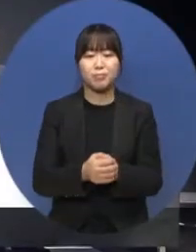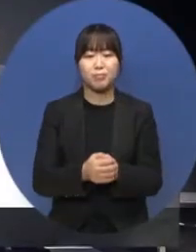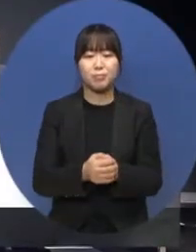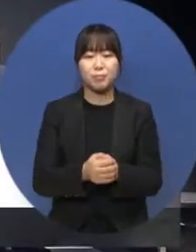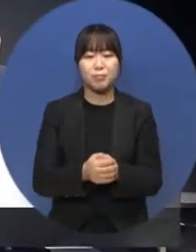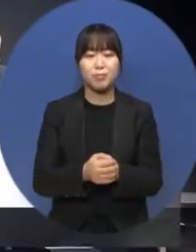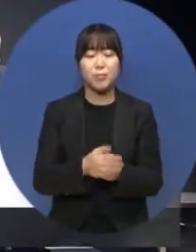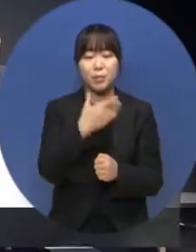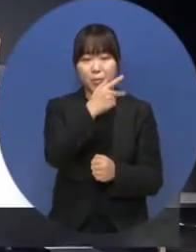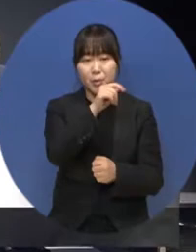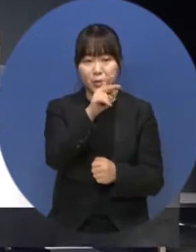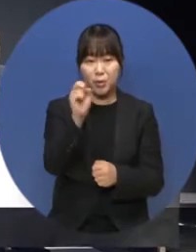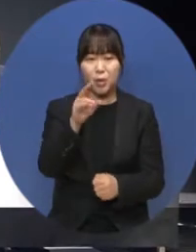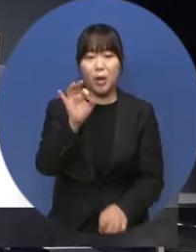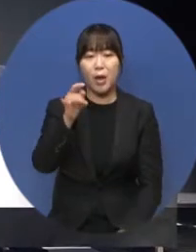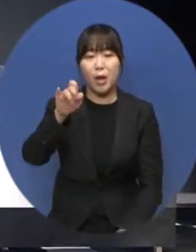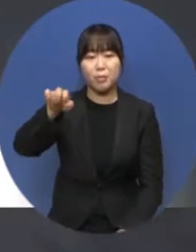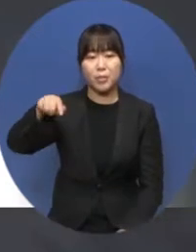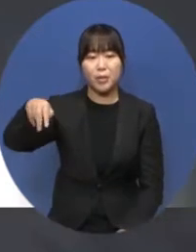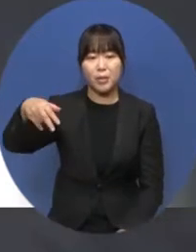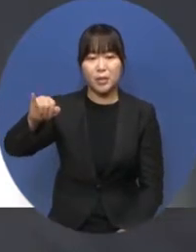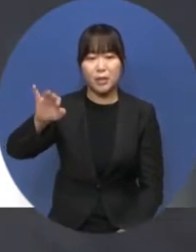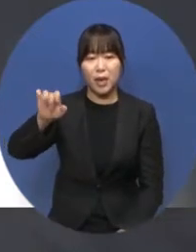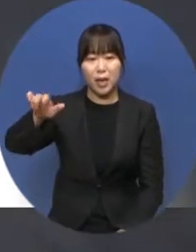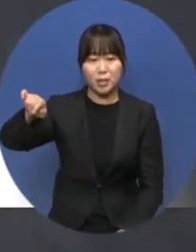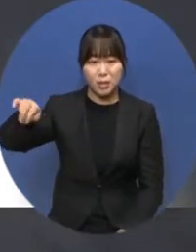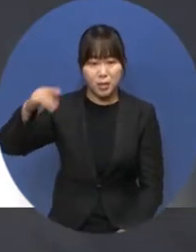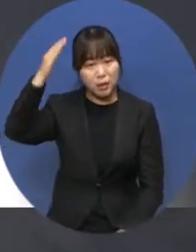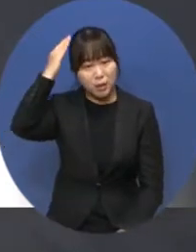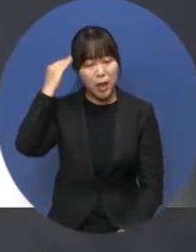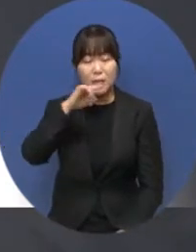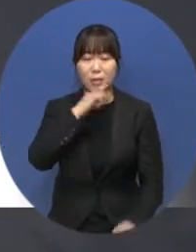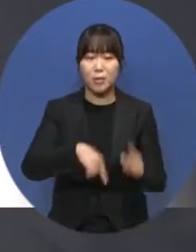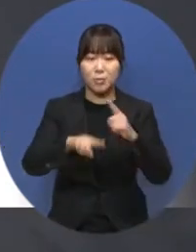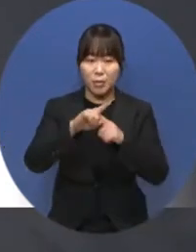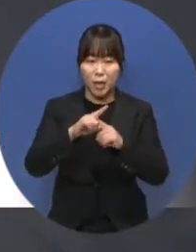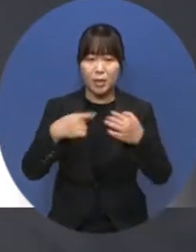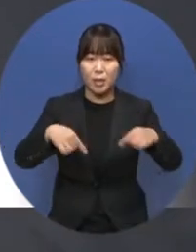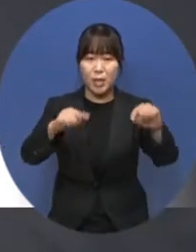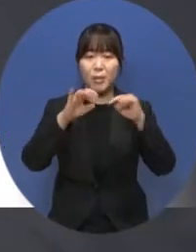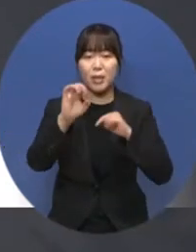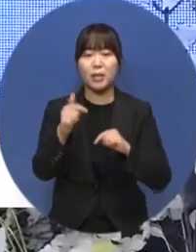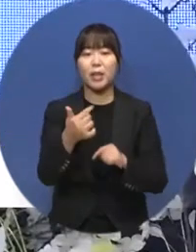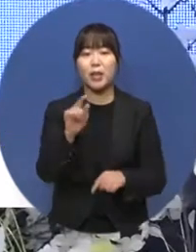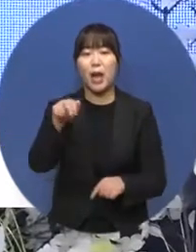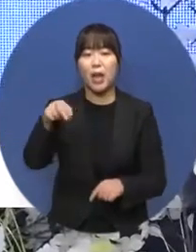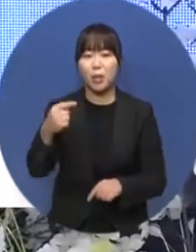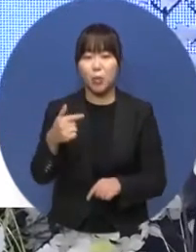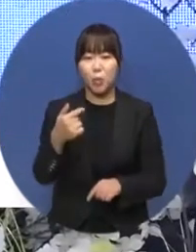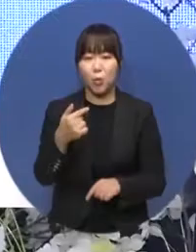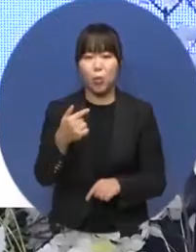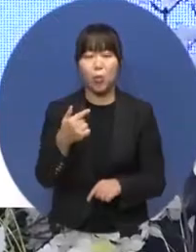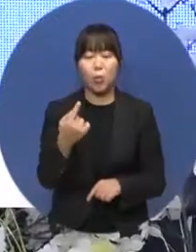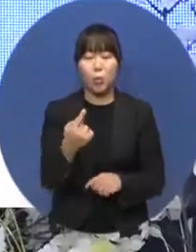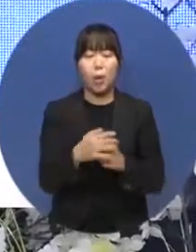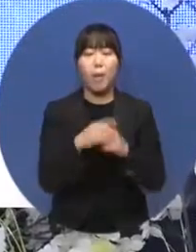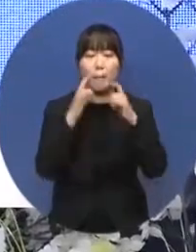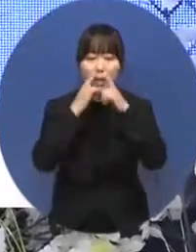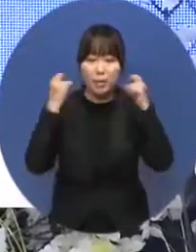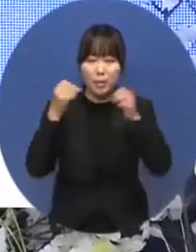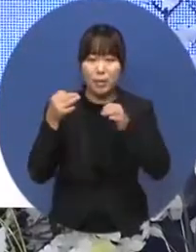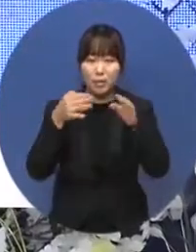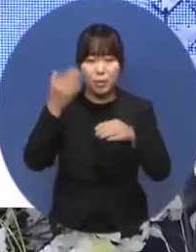WBC 복지TV와 FG아크스, 대한적십자사가 참여한 은나노 마스크 기부 전달식이